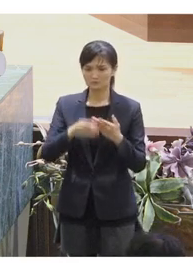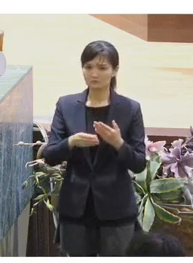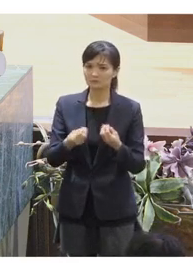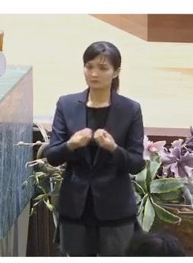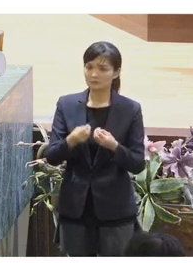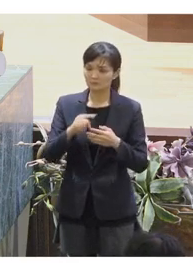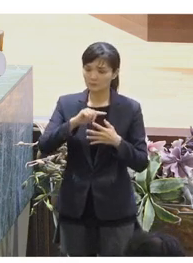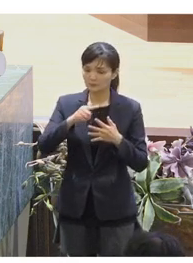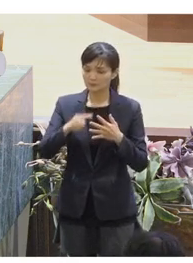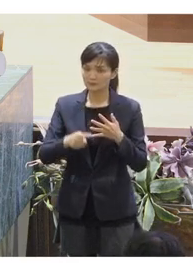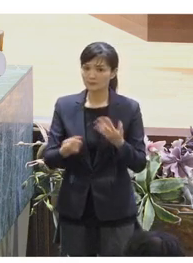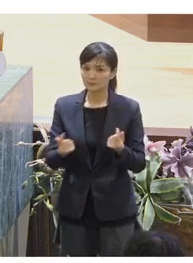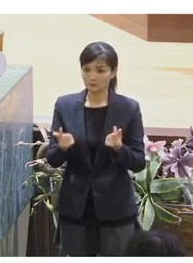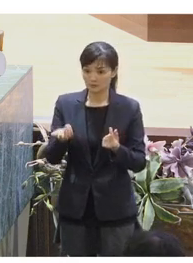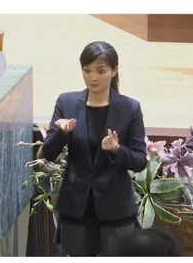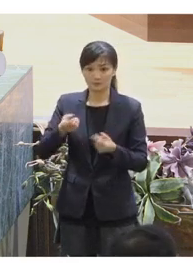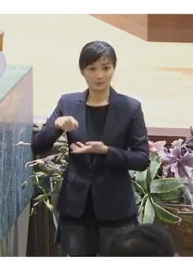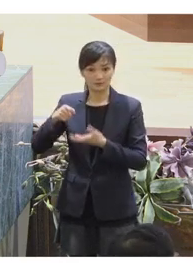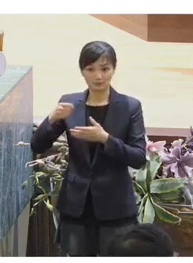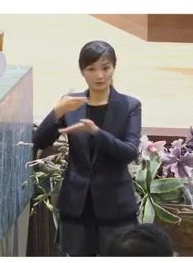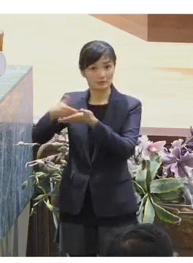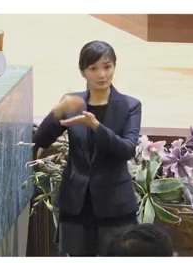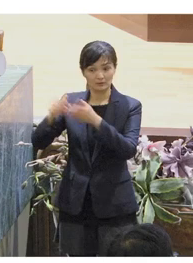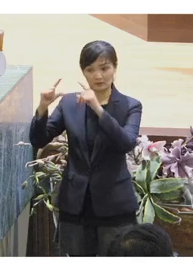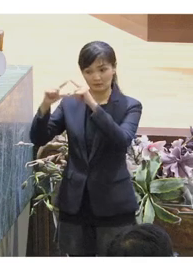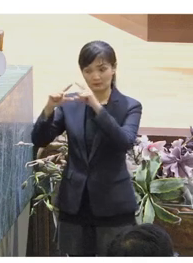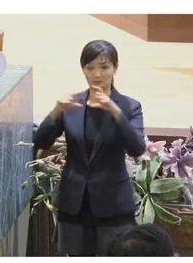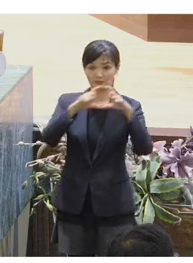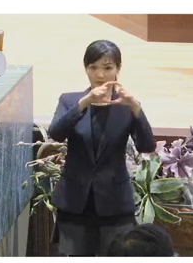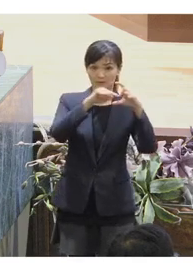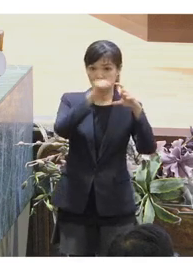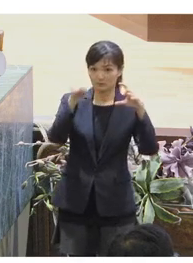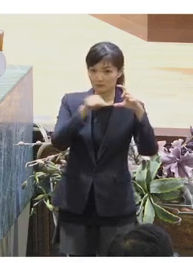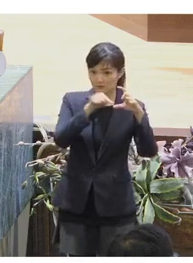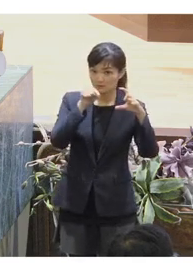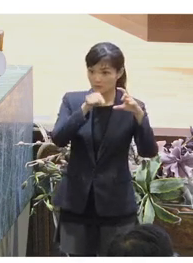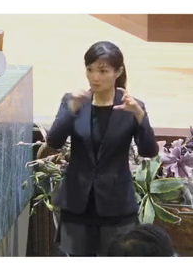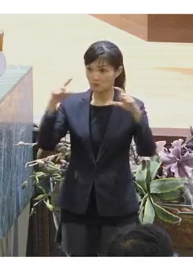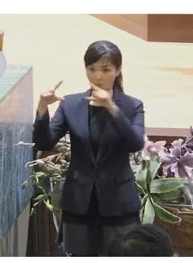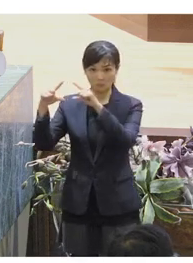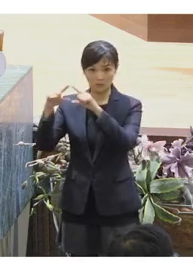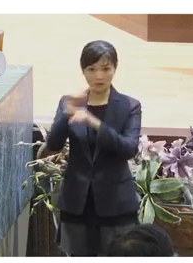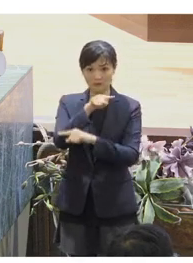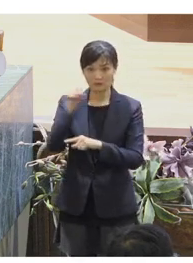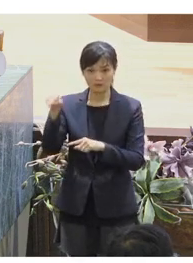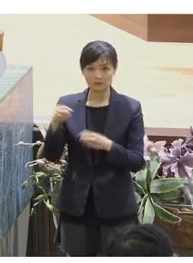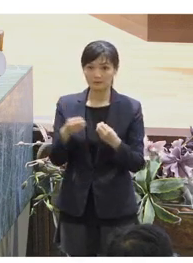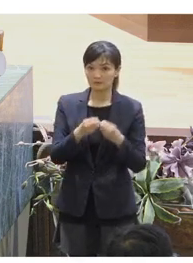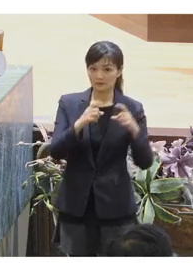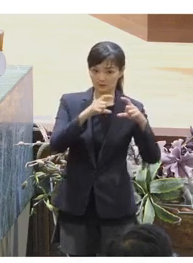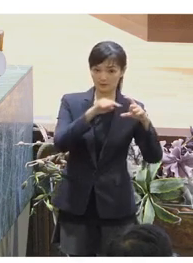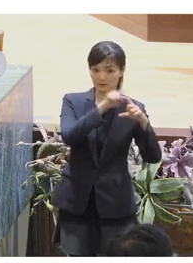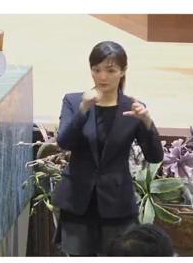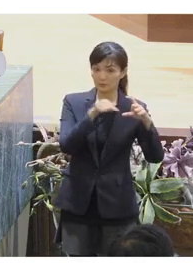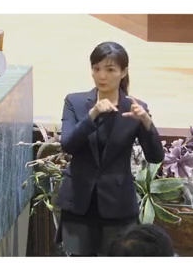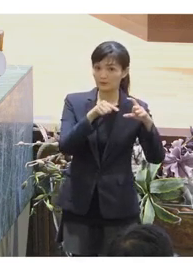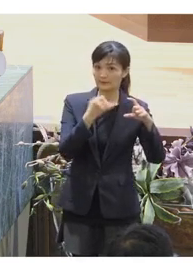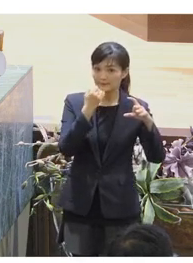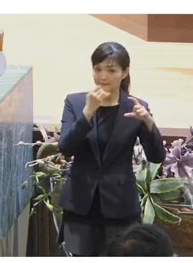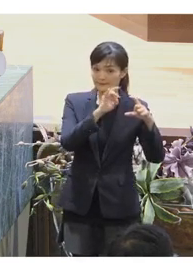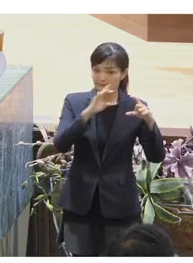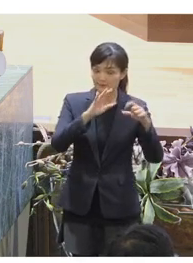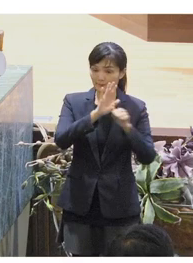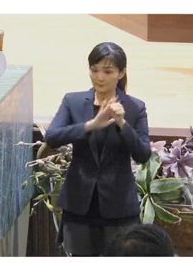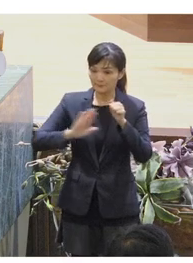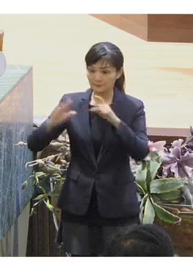们刚刚讲的那个三角形跟那个椭圆形的机制，让椭圆形的机制可以稍微去影响现在这个三角形